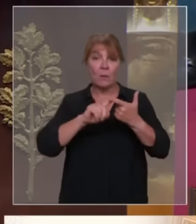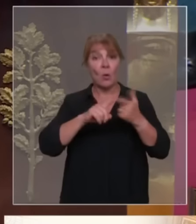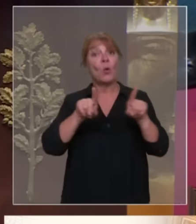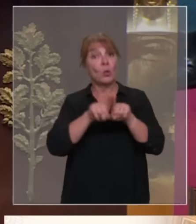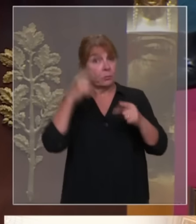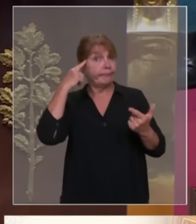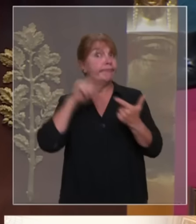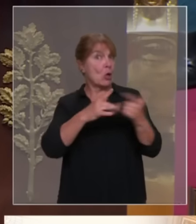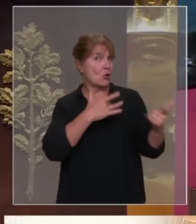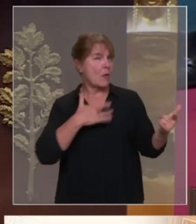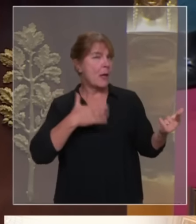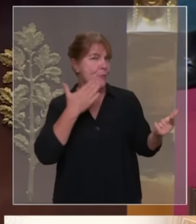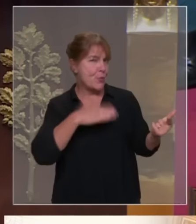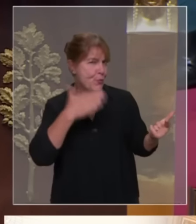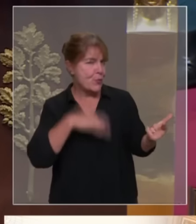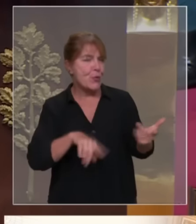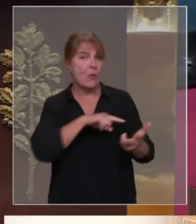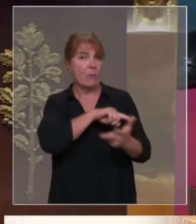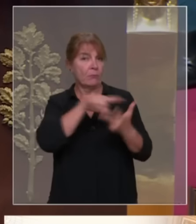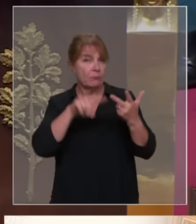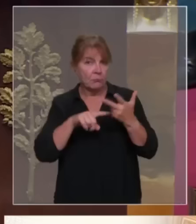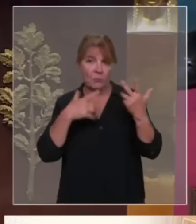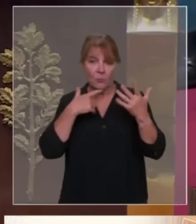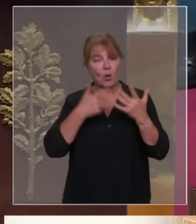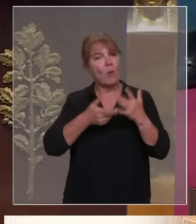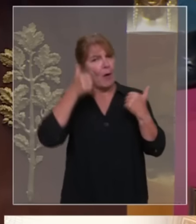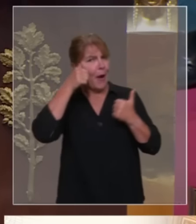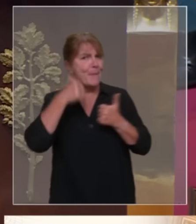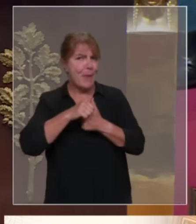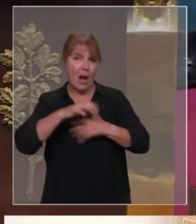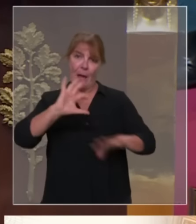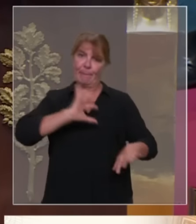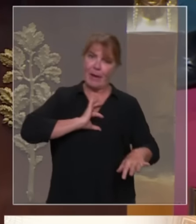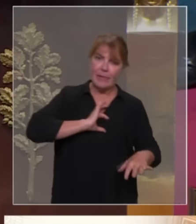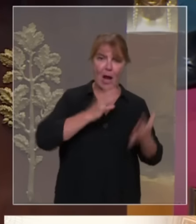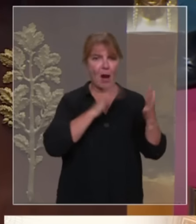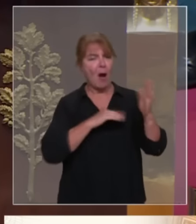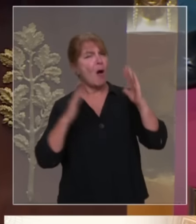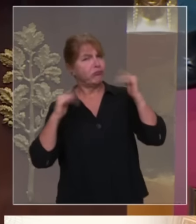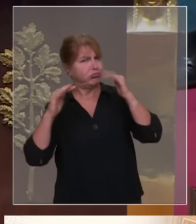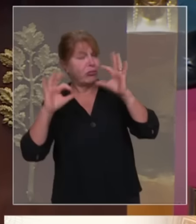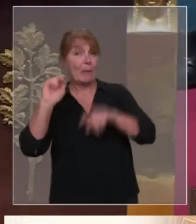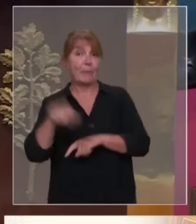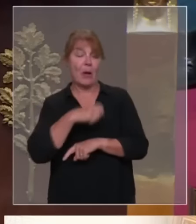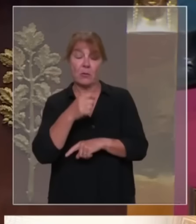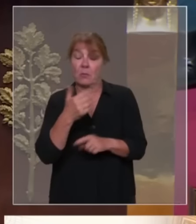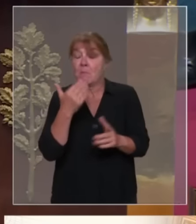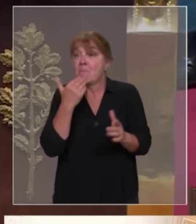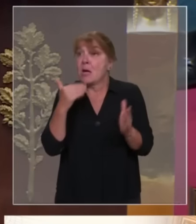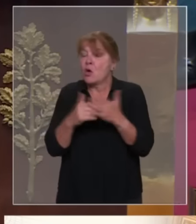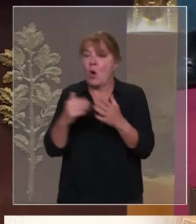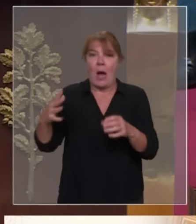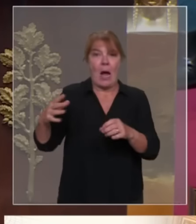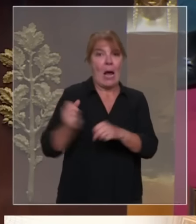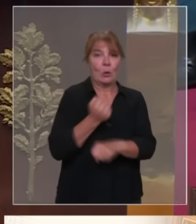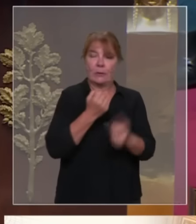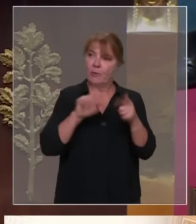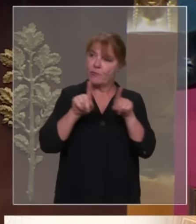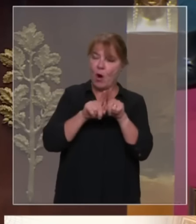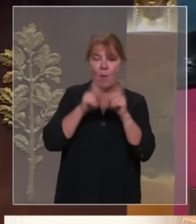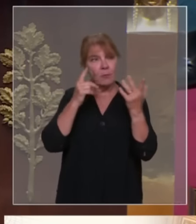aussi. Au-delà de belles cérémonies et des médailles françaises, la plus grande réussite de ces Jeux a été aussi de changer